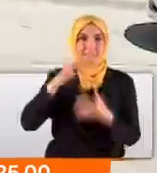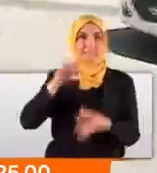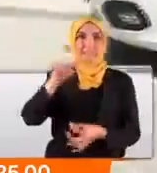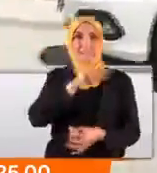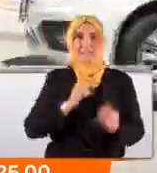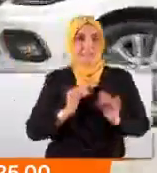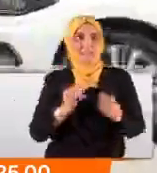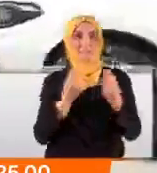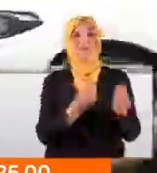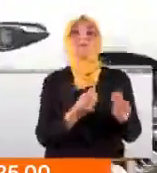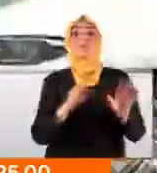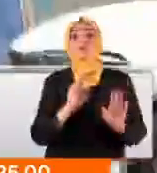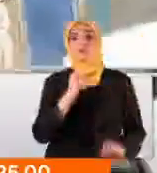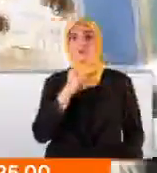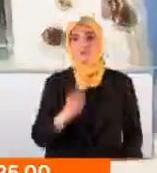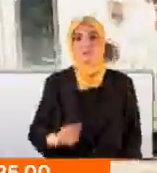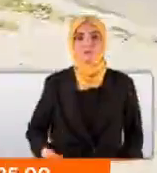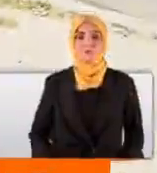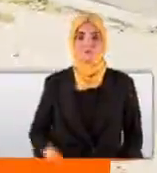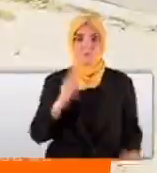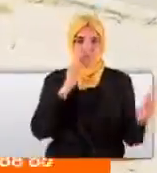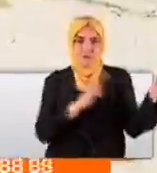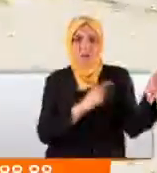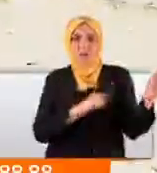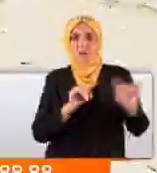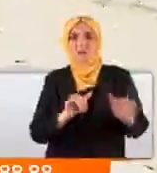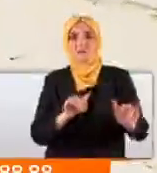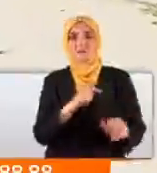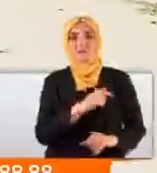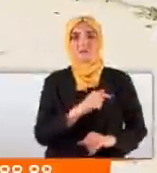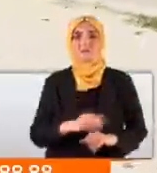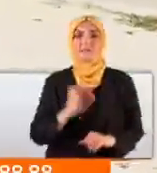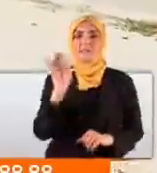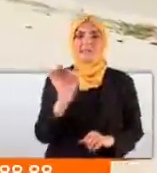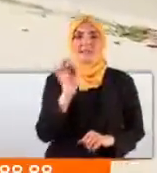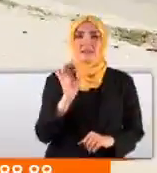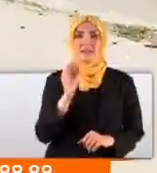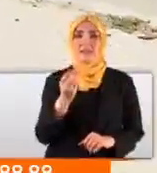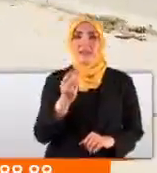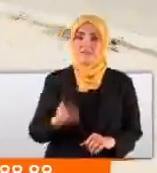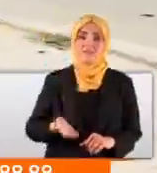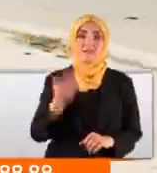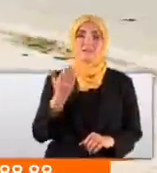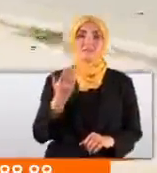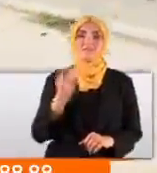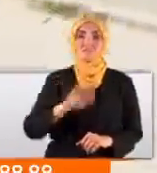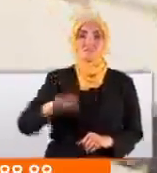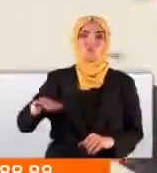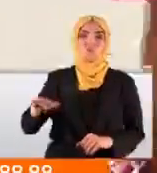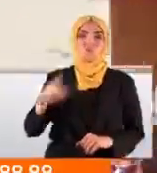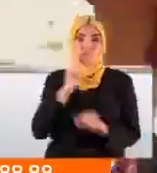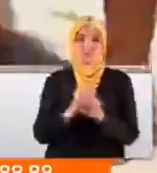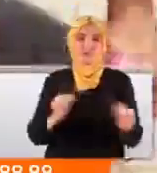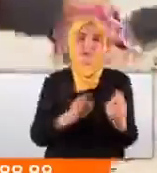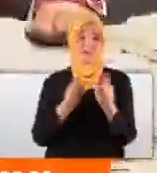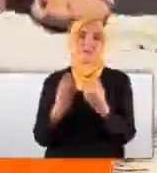görebilirsiniz. Yani görebilirsiniz. Aynı durum. Sivrisinekler ne yazık ki en çok da çocuklara işte bu şekilde zarar veriyor. Bakar